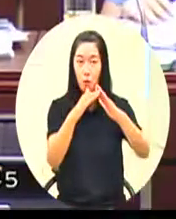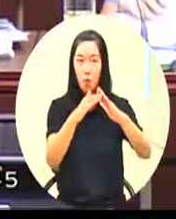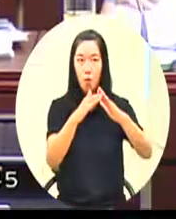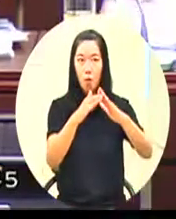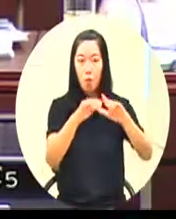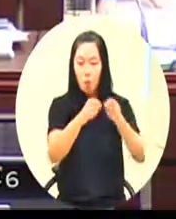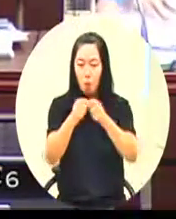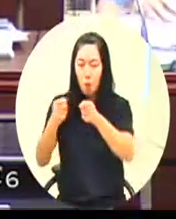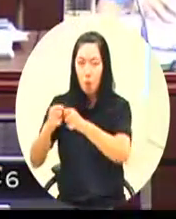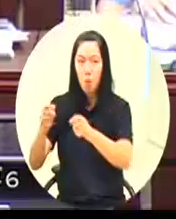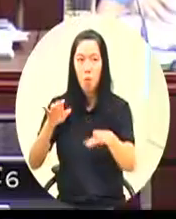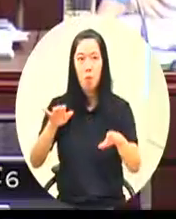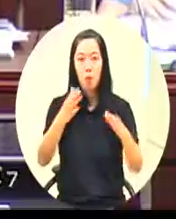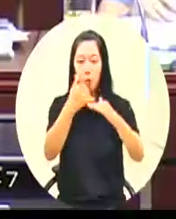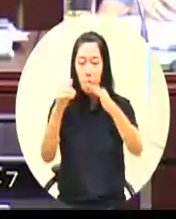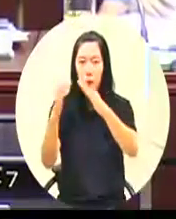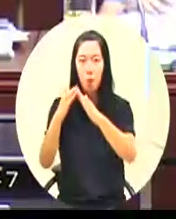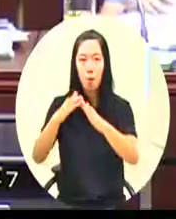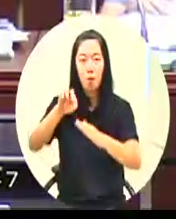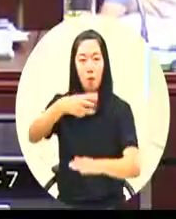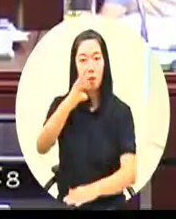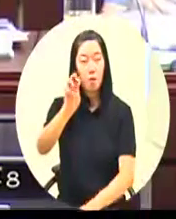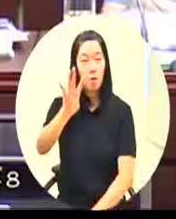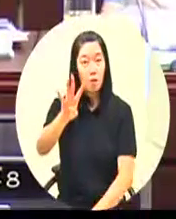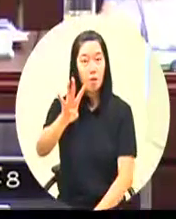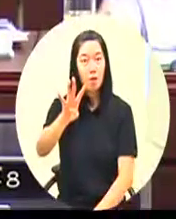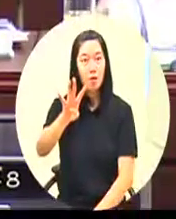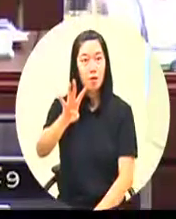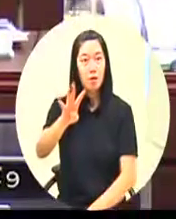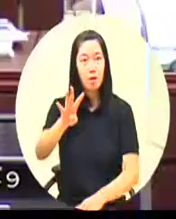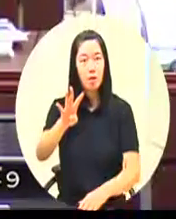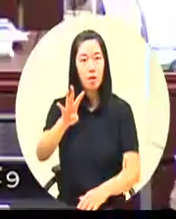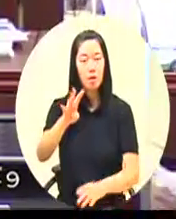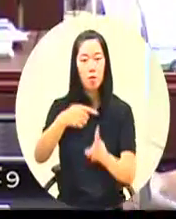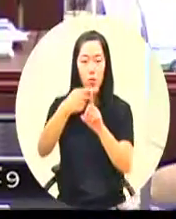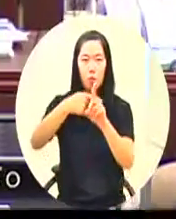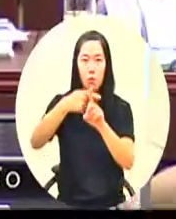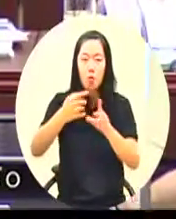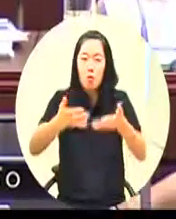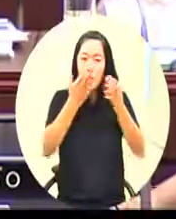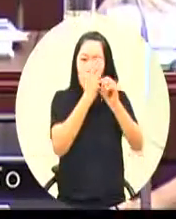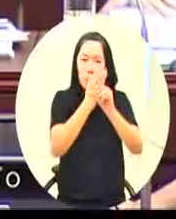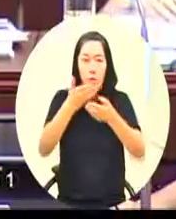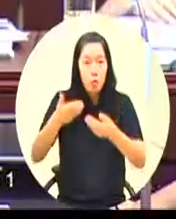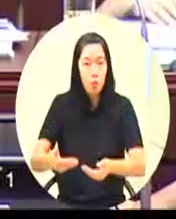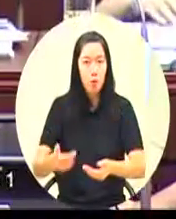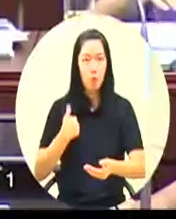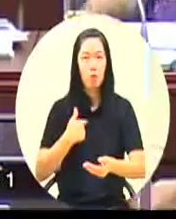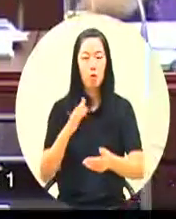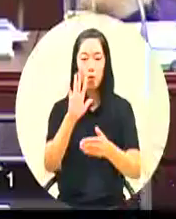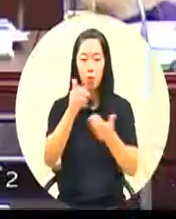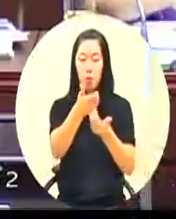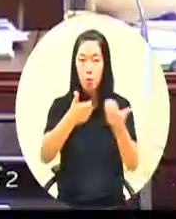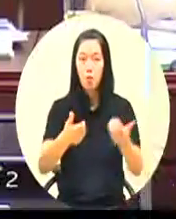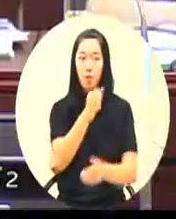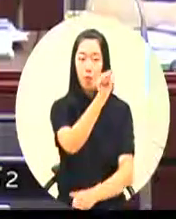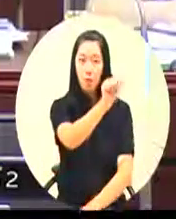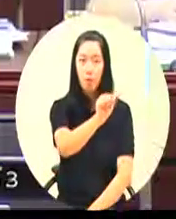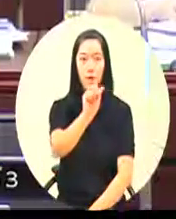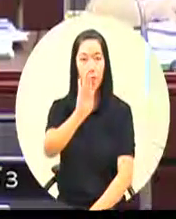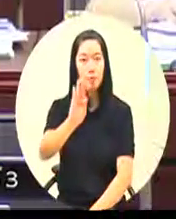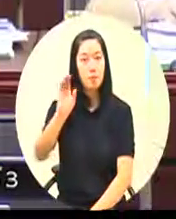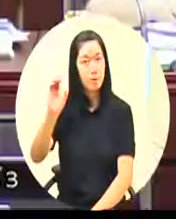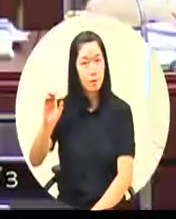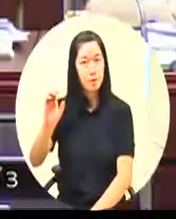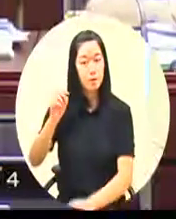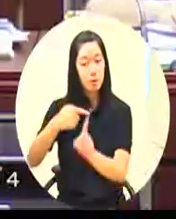大概有334个学校，按照它的轻重来分别的话，我们分为 ABC 三级但我们现在